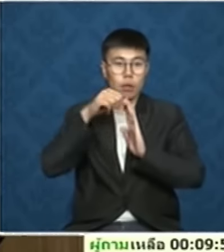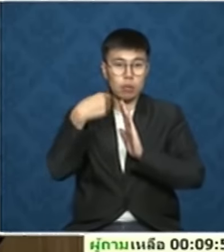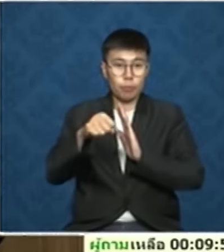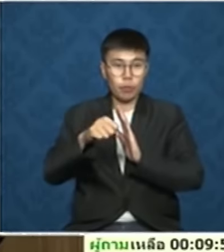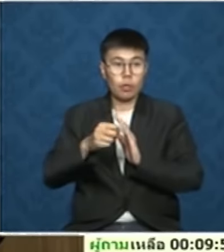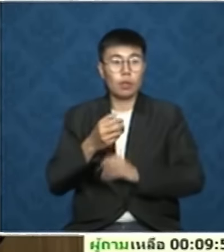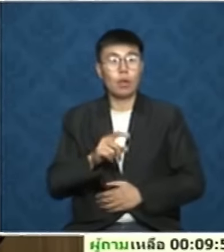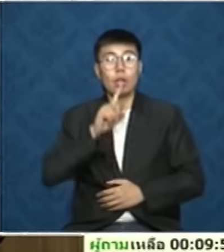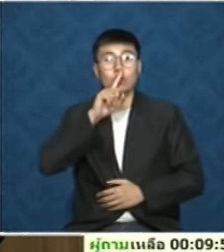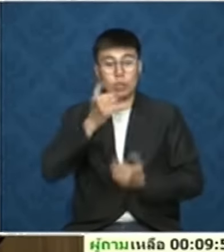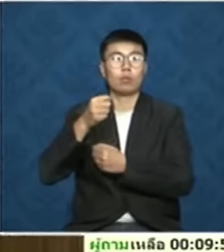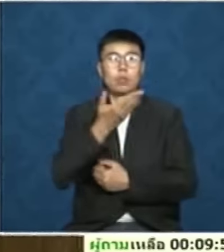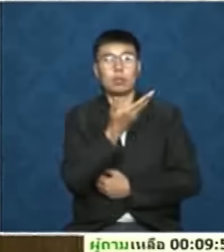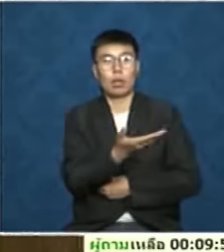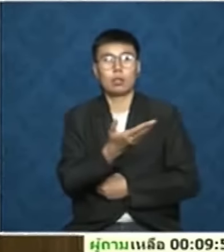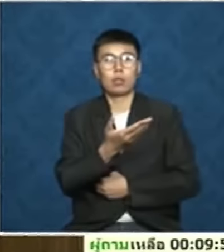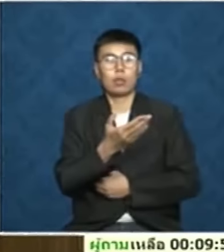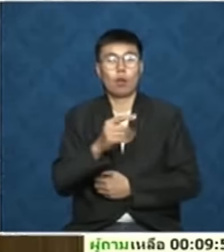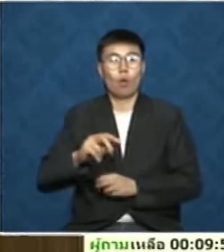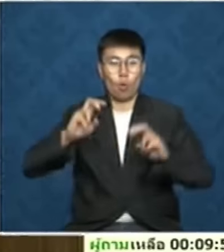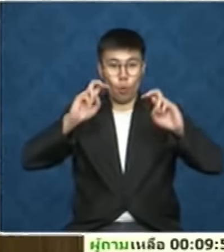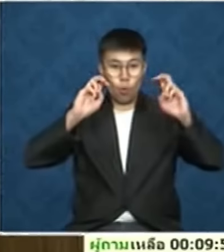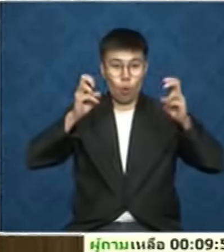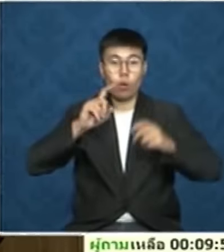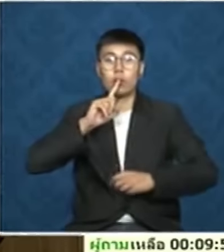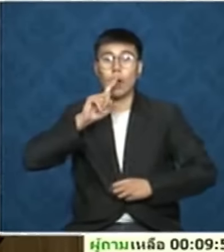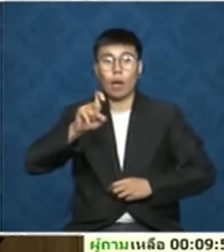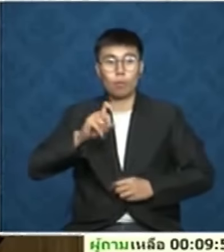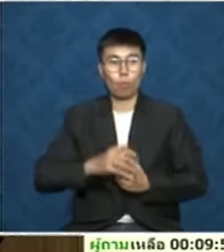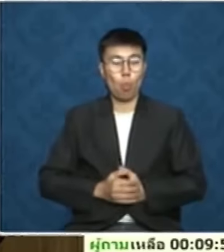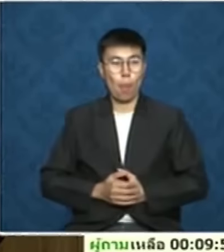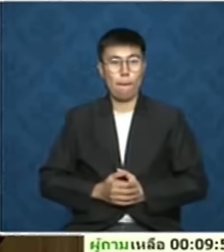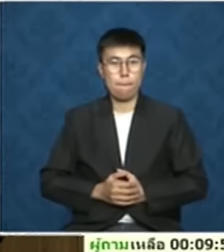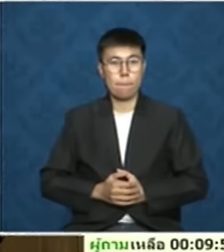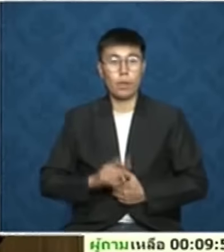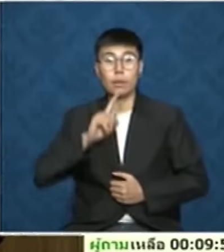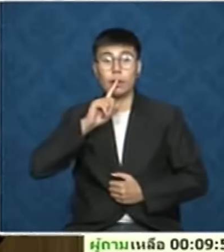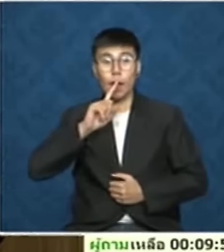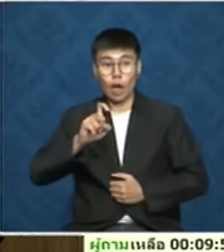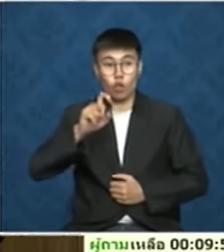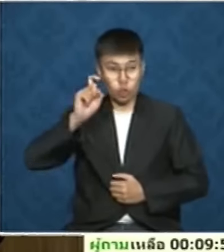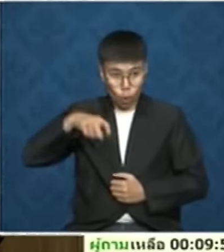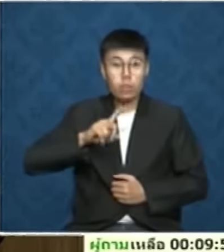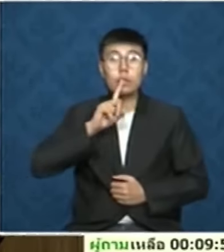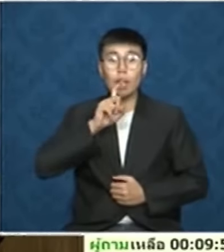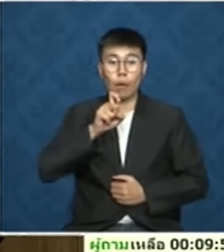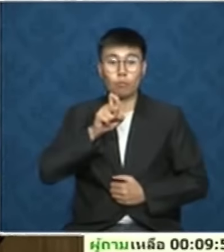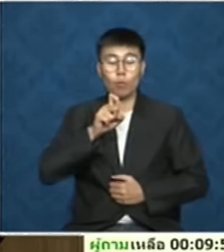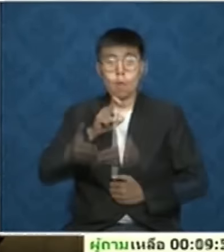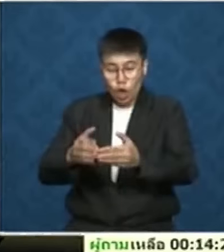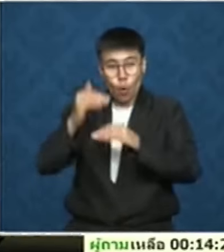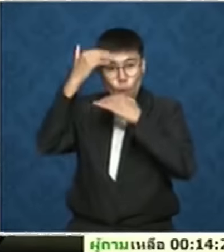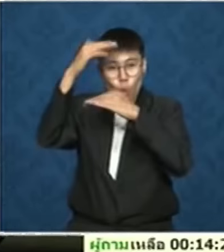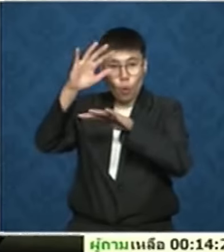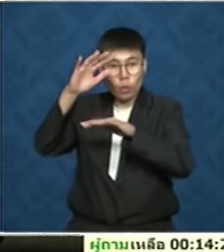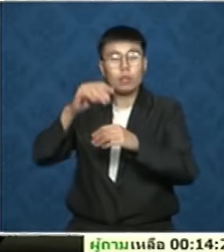ให้จบไปตุ๊ดๆตัดสายเลยตัดสายเลยเ้าอีกหนกระทู้สดครับประเด็นร้อนแรงโครงการ LandBridgeนะ